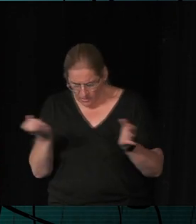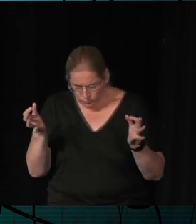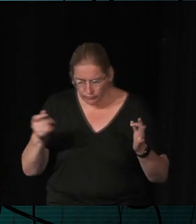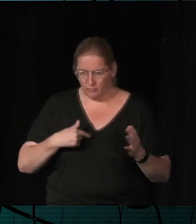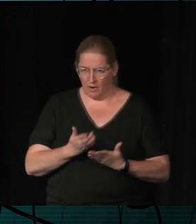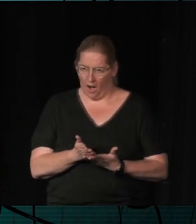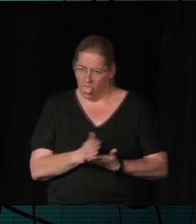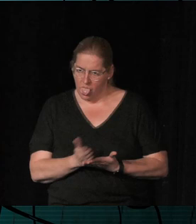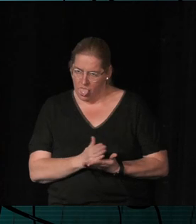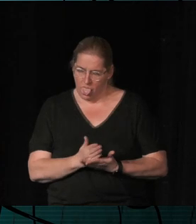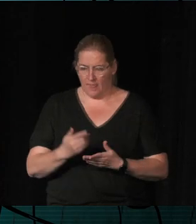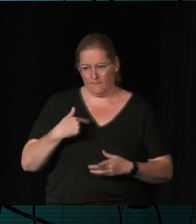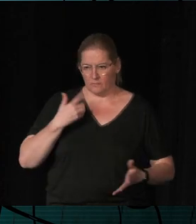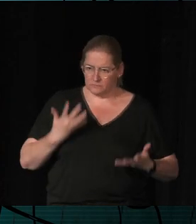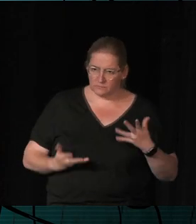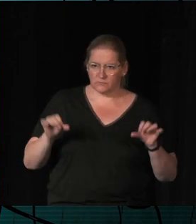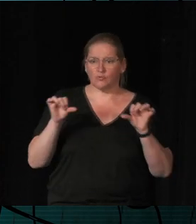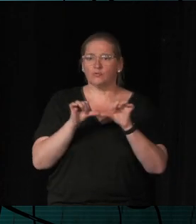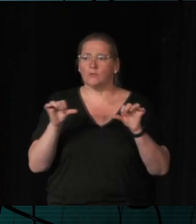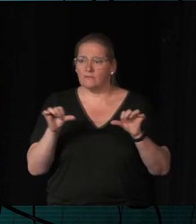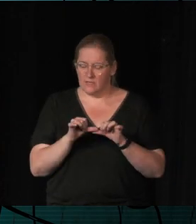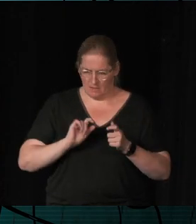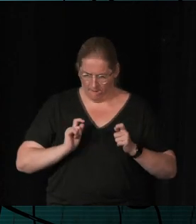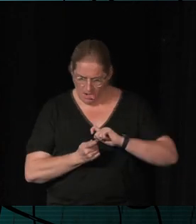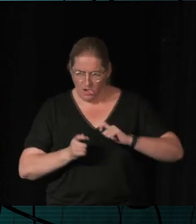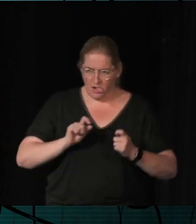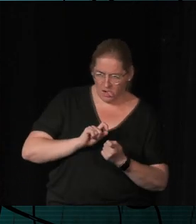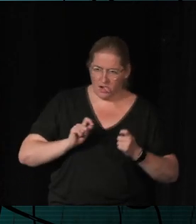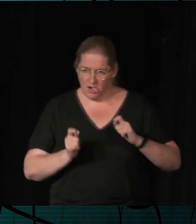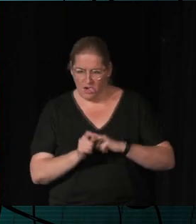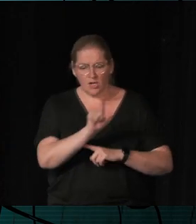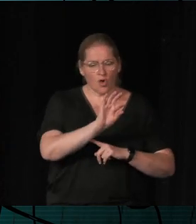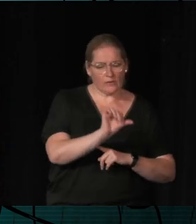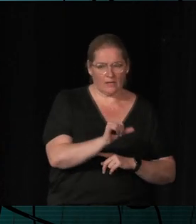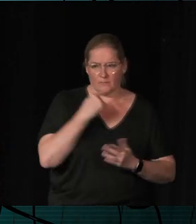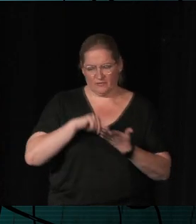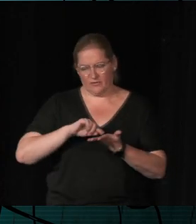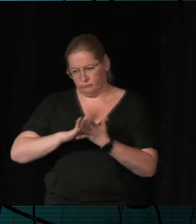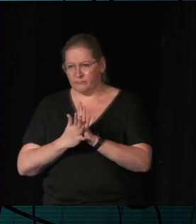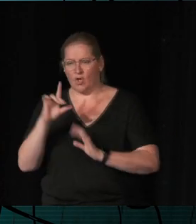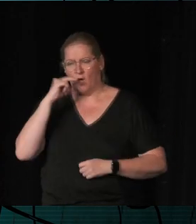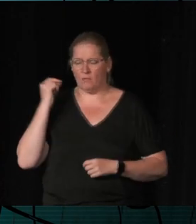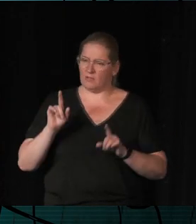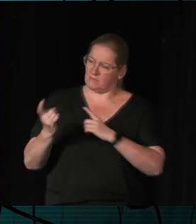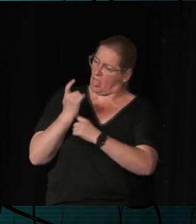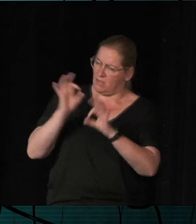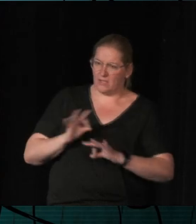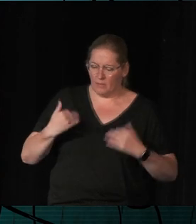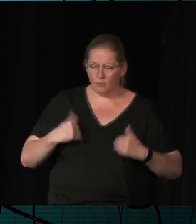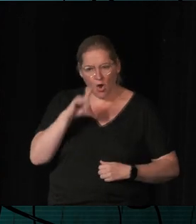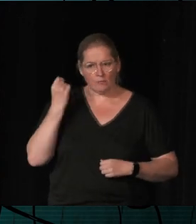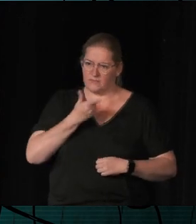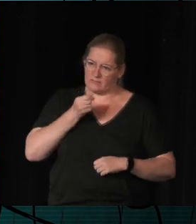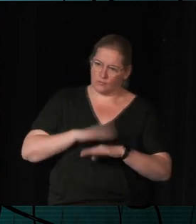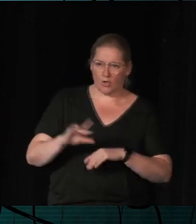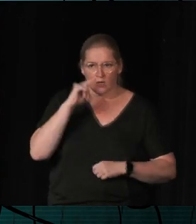douté, j'ai souvent considéré de retransformer le personnage de Gloria en un homme, en me disant comme ça, bon, on m'emmerdera pas, je suis un homme, c'est facile, je vais